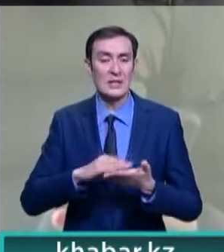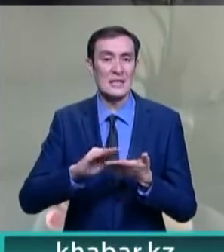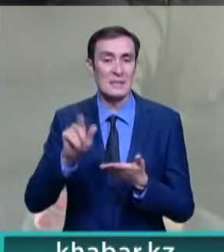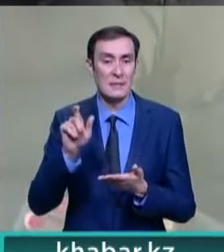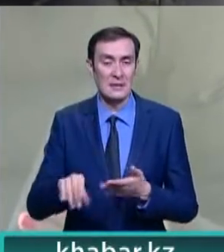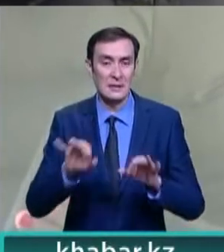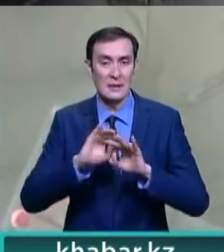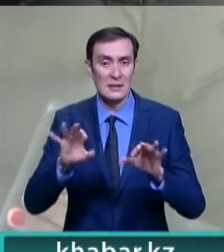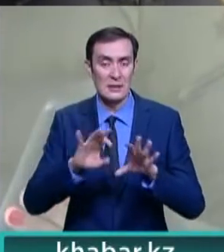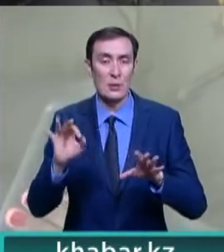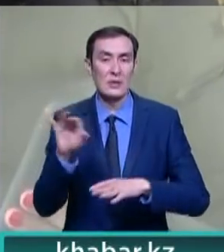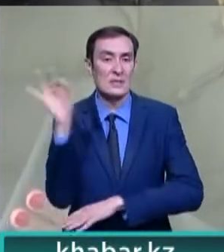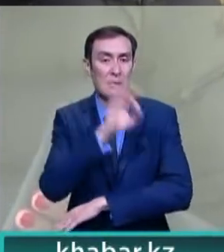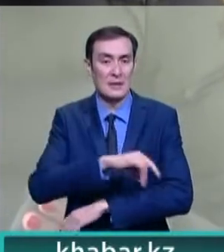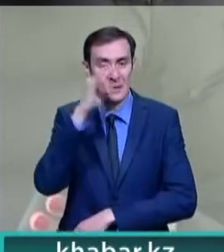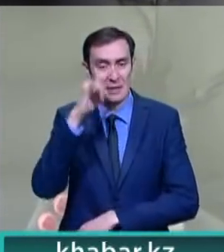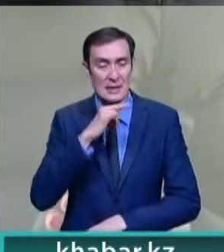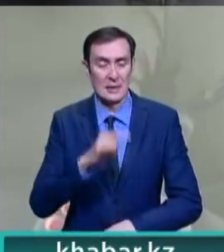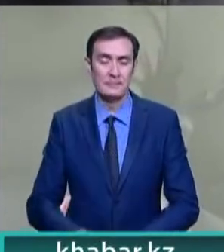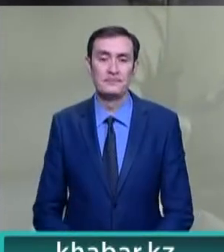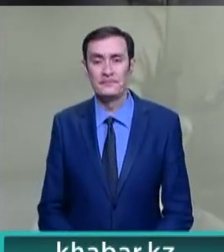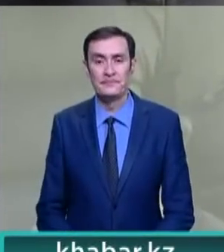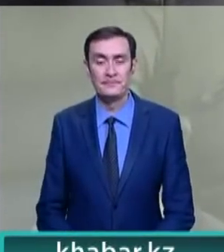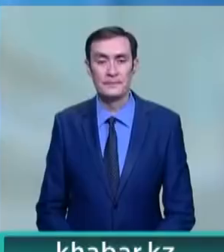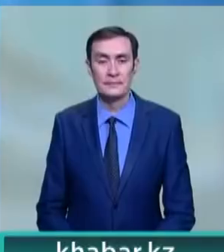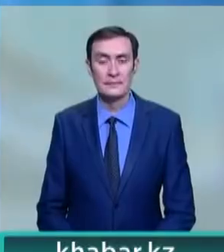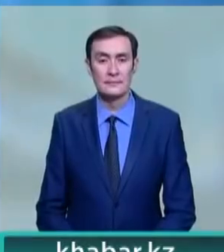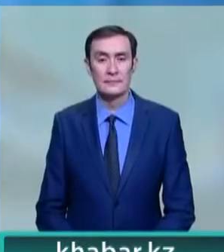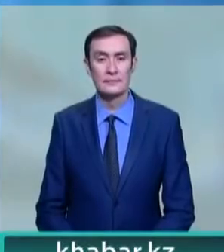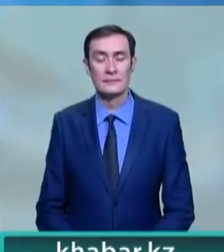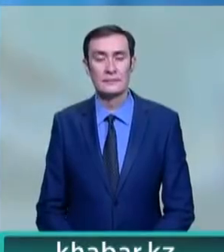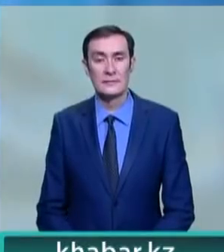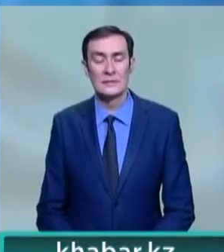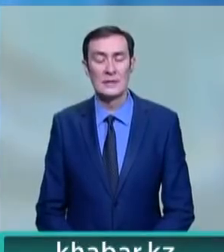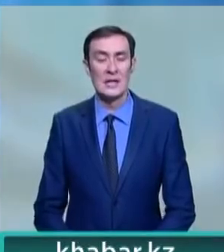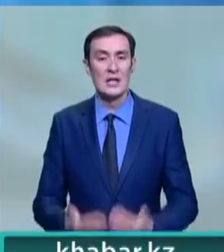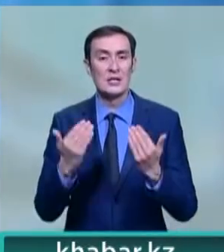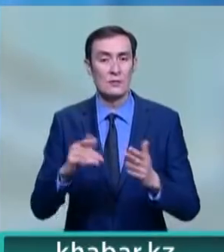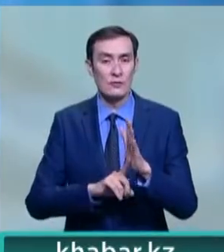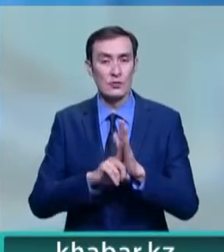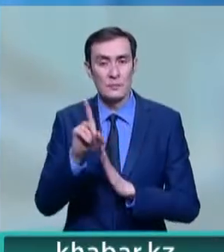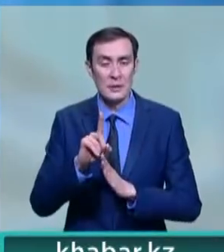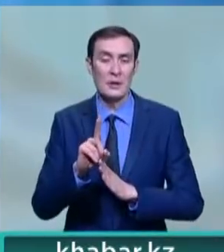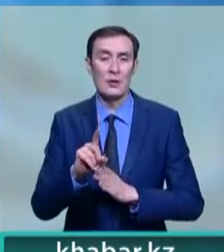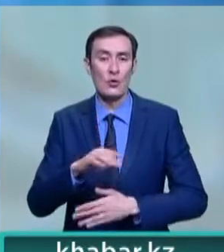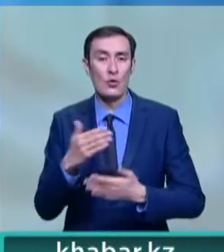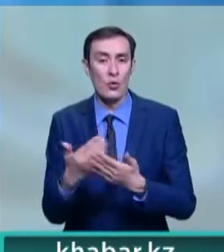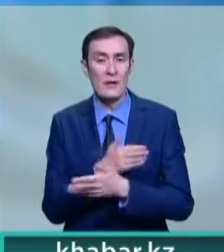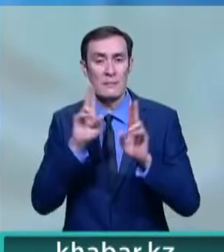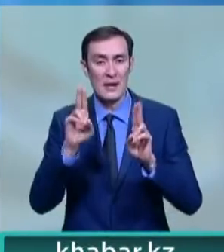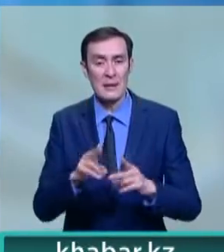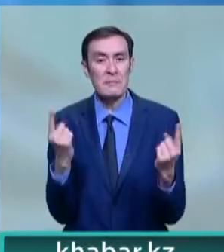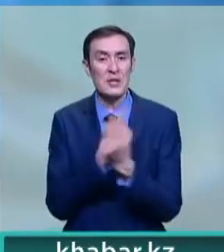Напомню, Бутагоз Базарбаева была с нами на прямой связи. Продолжаем выпуск. Сегодня вступили в силу новые